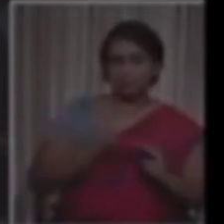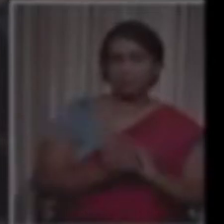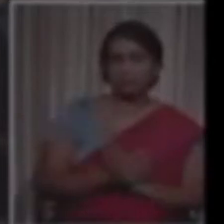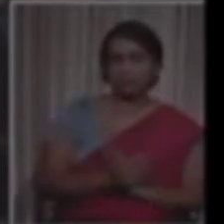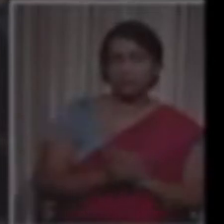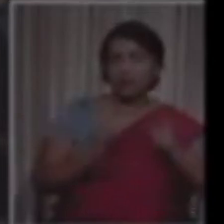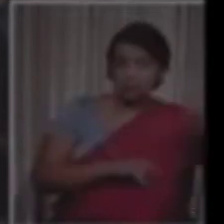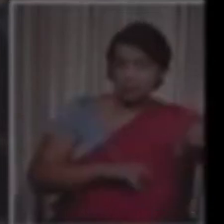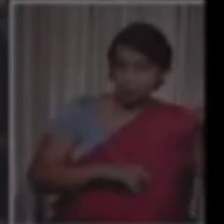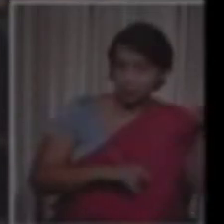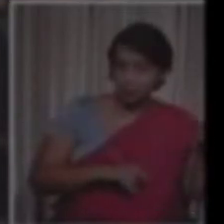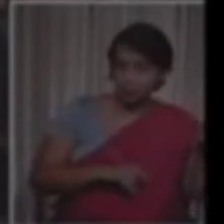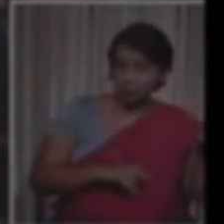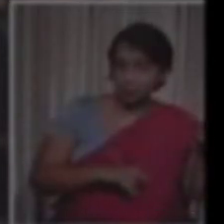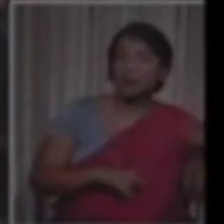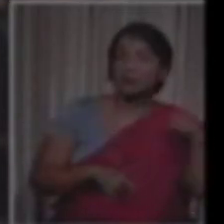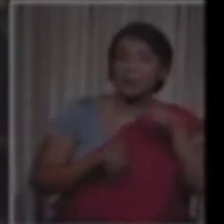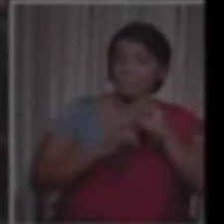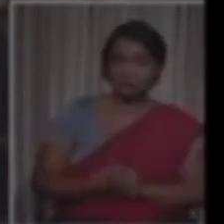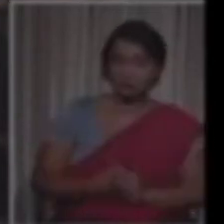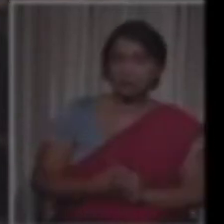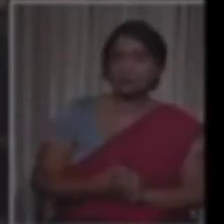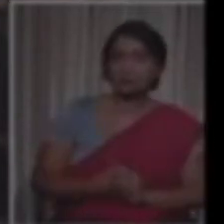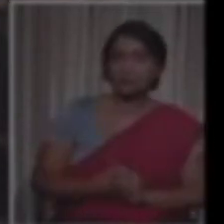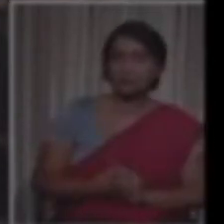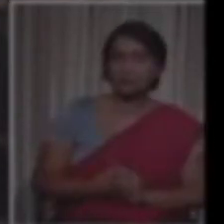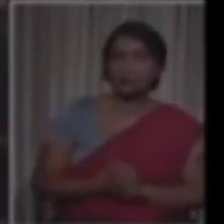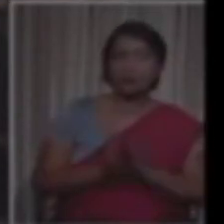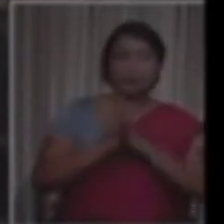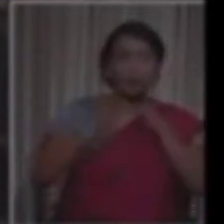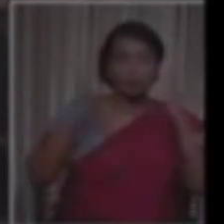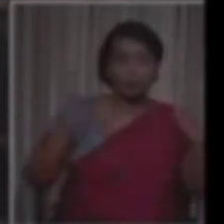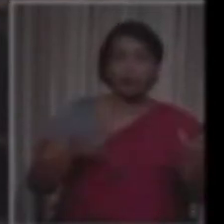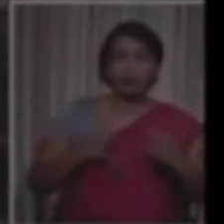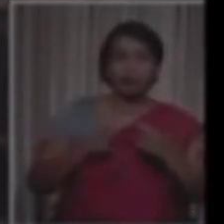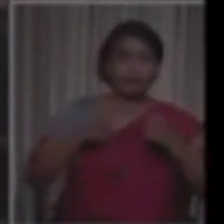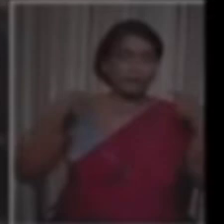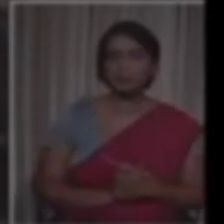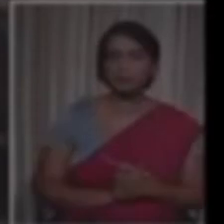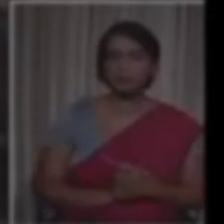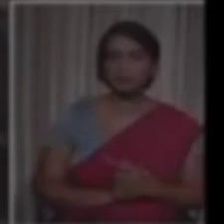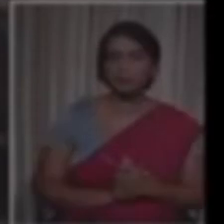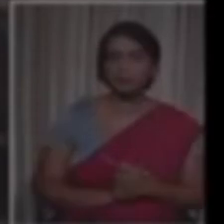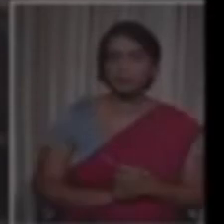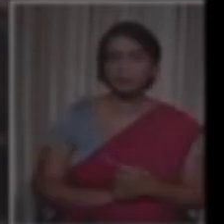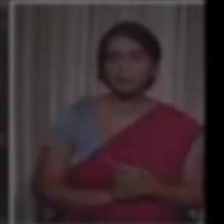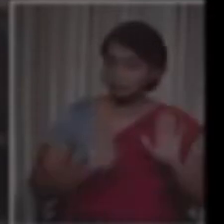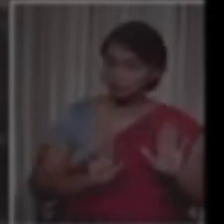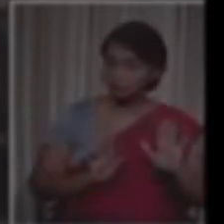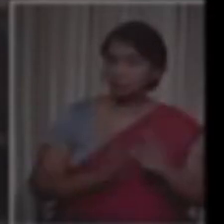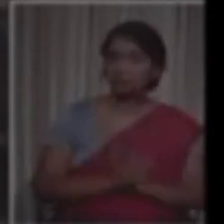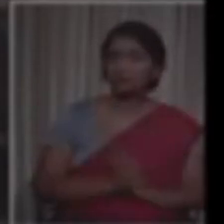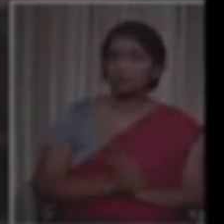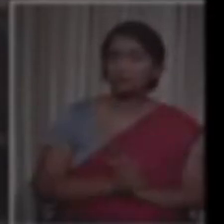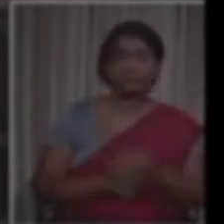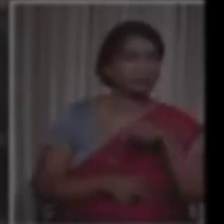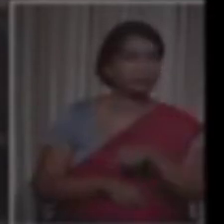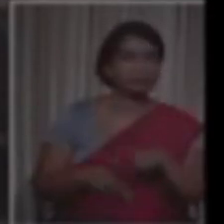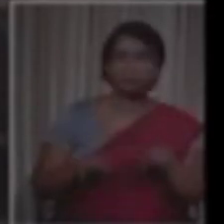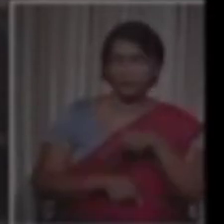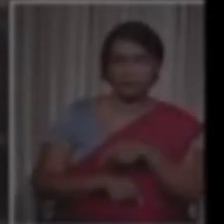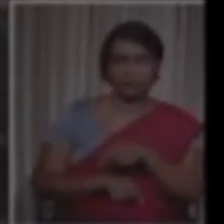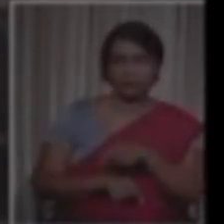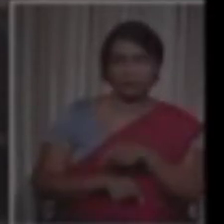එළියේ ජනතාවත් මේ සභාවත් අතර විශාල ප්‍රතිවිරෝධයක් නිර්මාණය වී තිබෙනවා. හැබැයි මේට වඩා